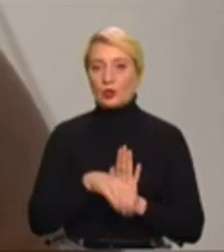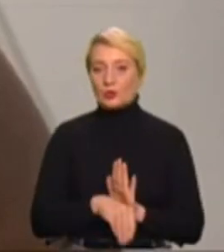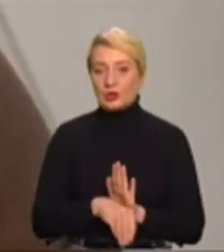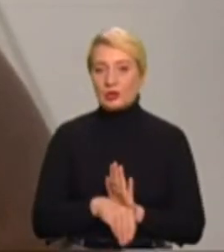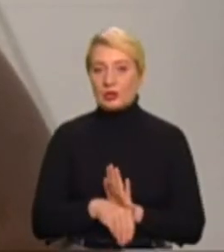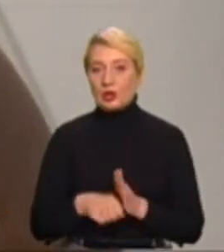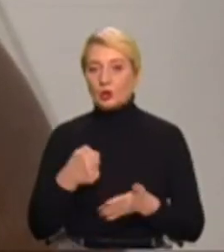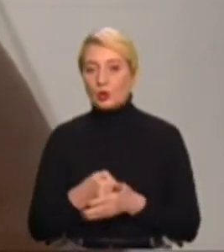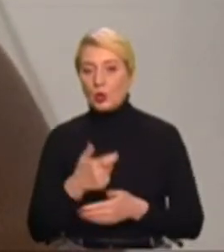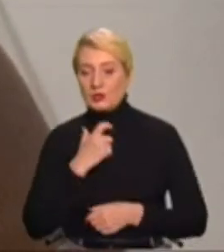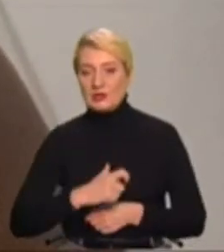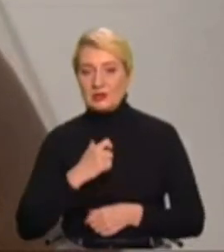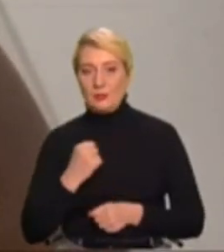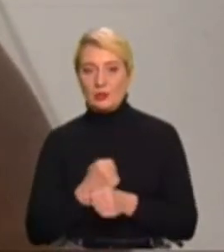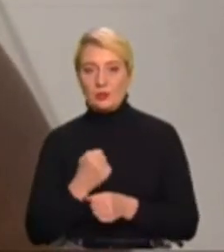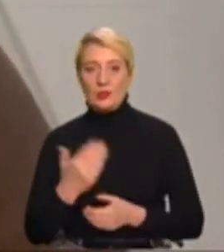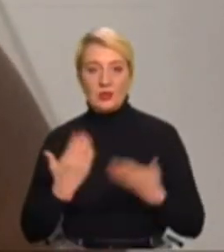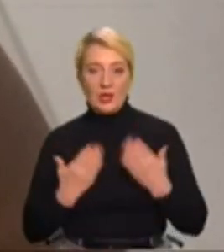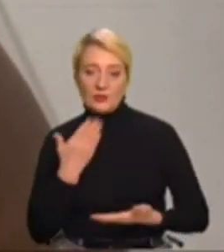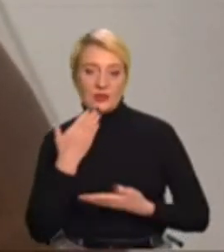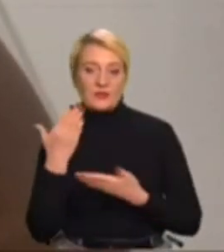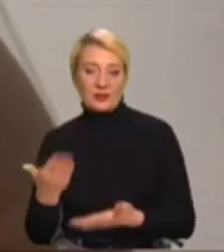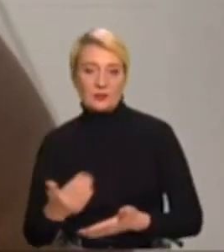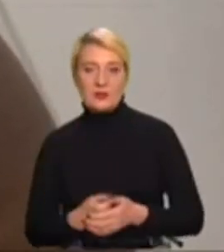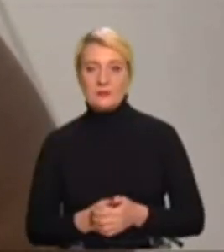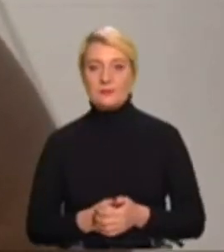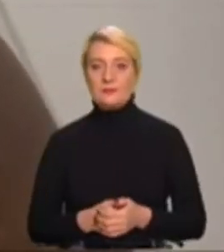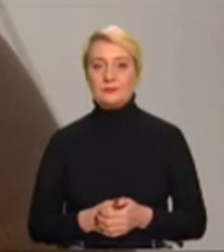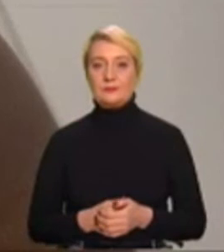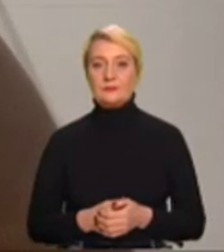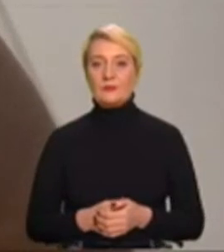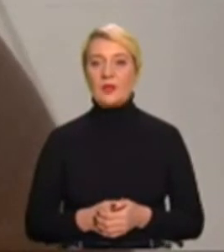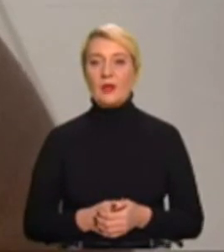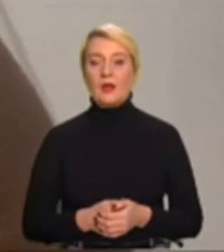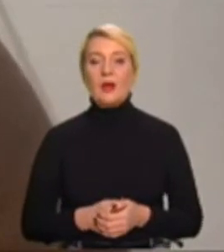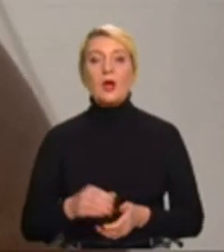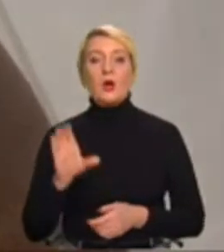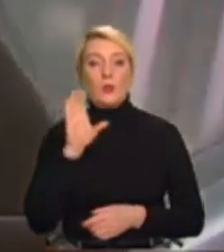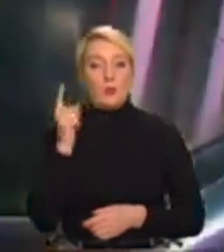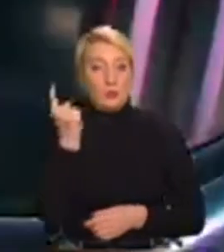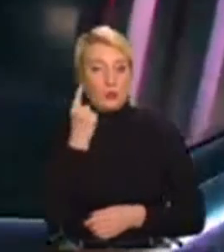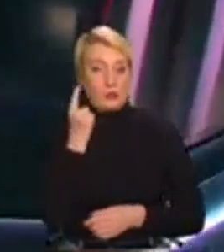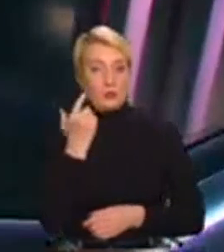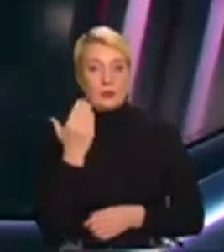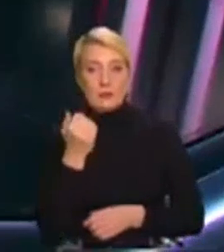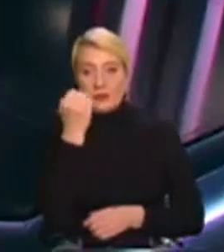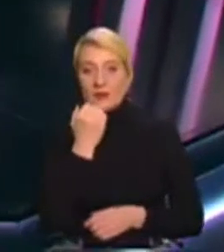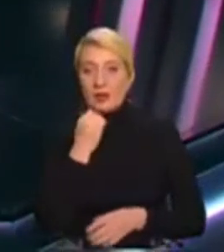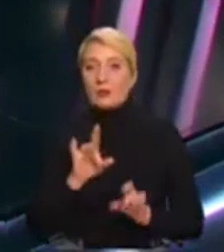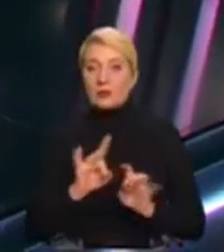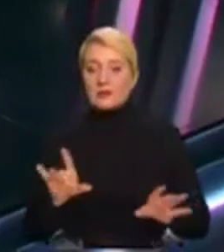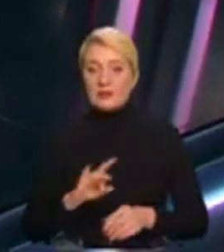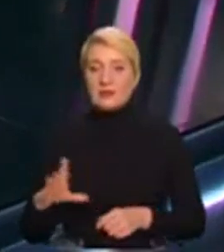То я впевнений, якщо вони звернуться туди. Почули вас, дякуємо за ці роз'яснення. Чекаємо